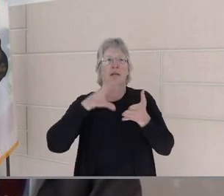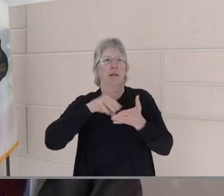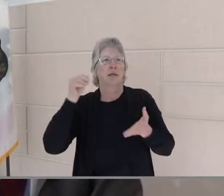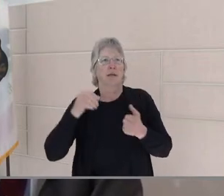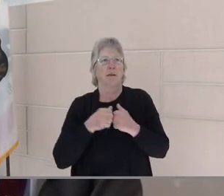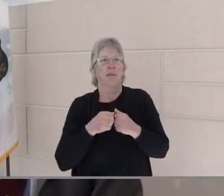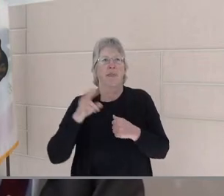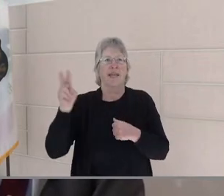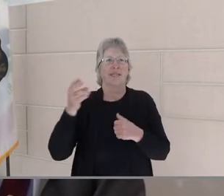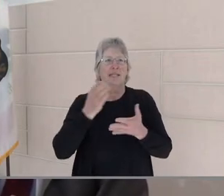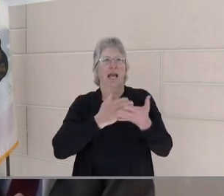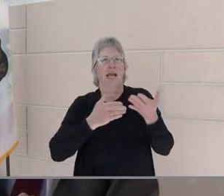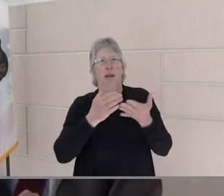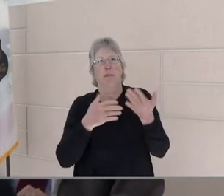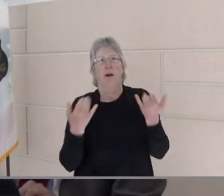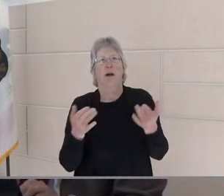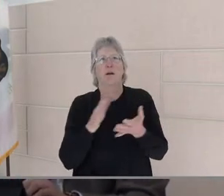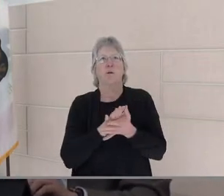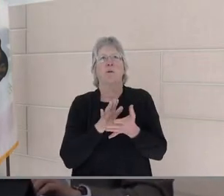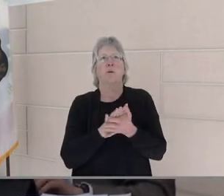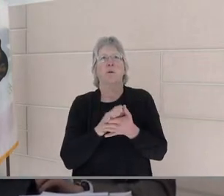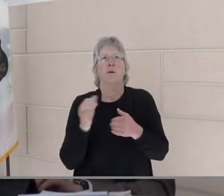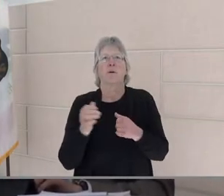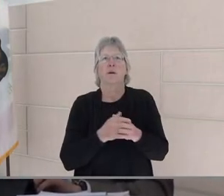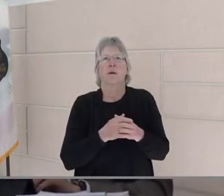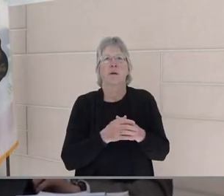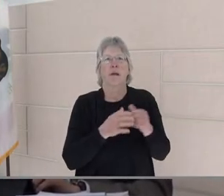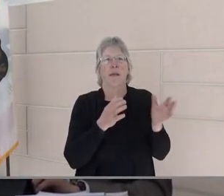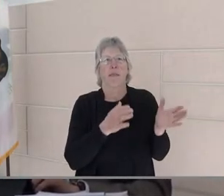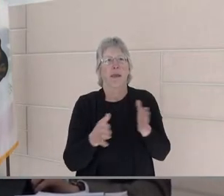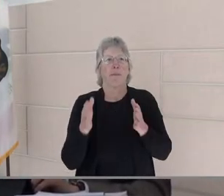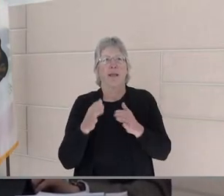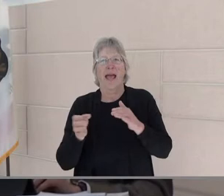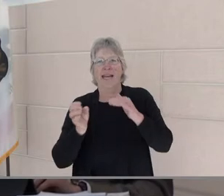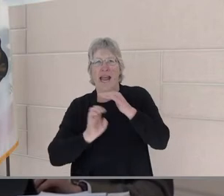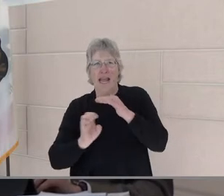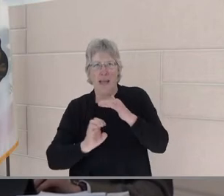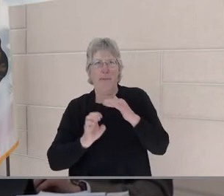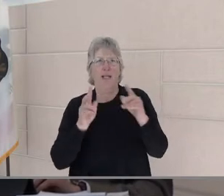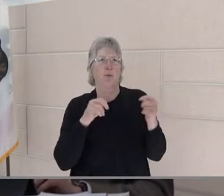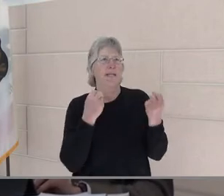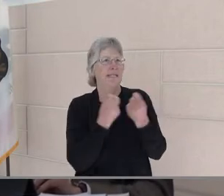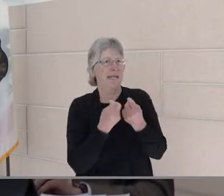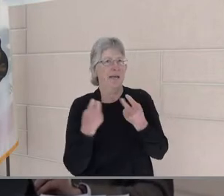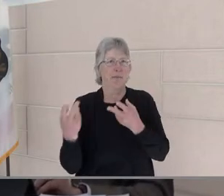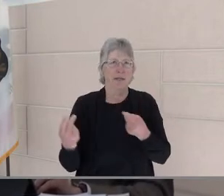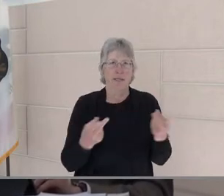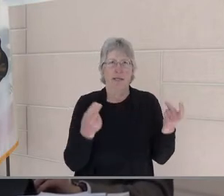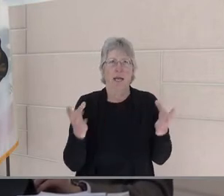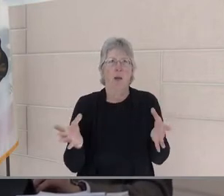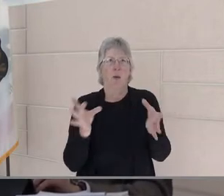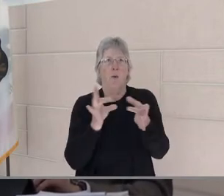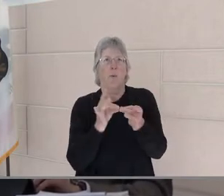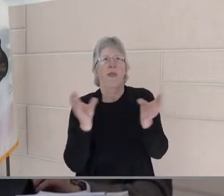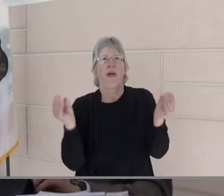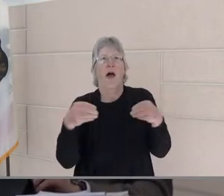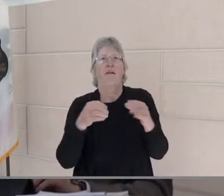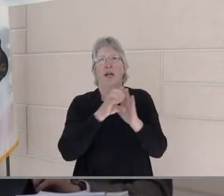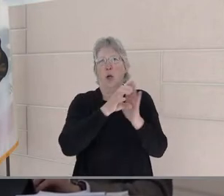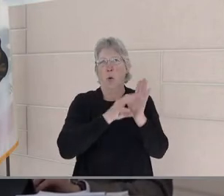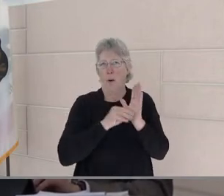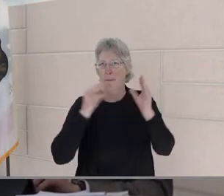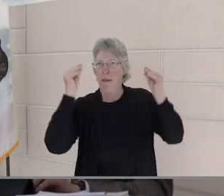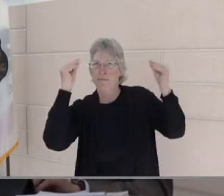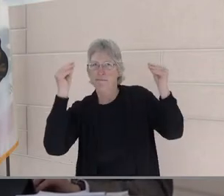ថាសិស្សដែលជ្រើសរើសរៀននៅតាមរយៈអនឡាញក្នុងផ្ទះទាំងស្រុងទី2យើងនឹងលើកប